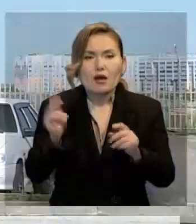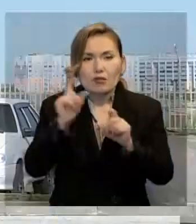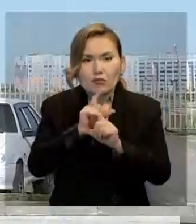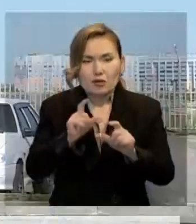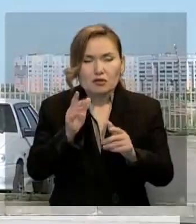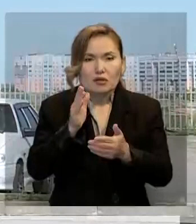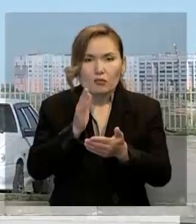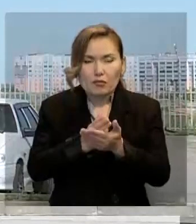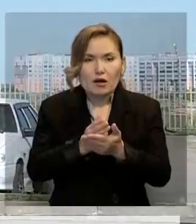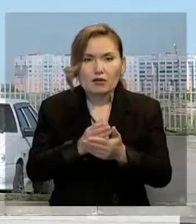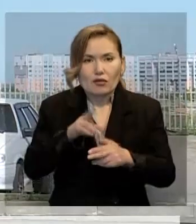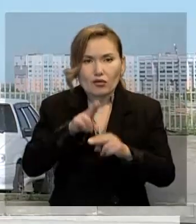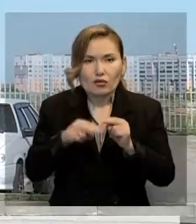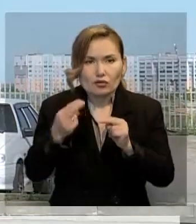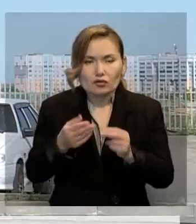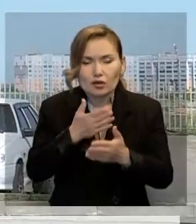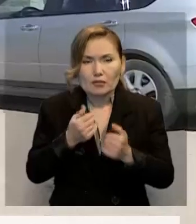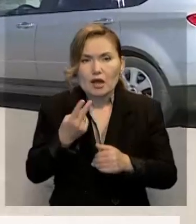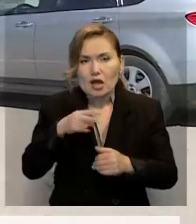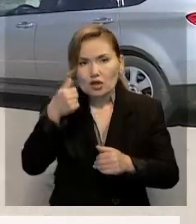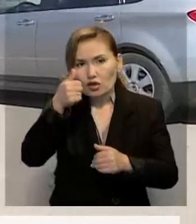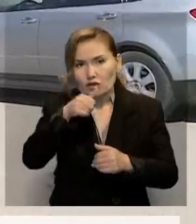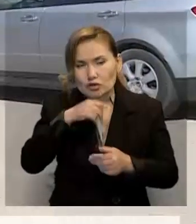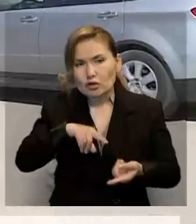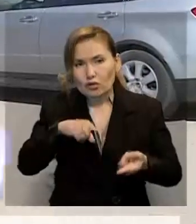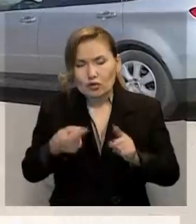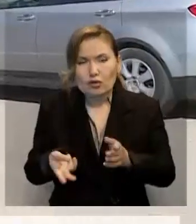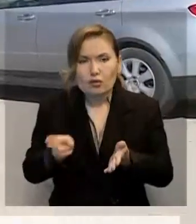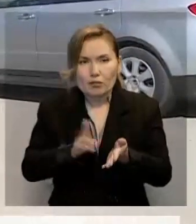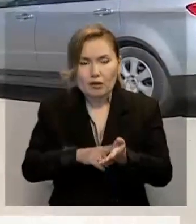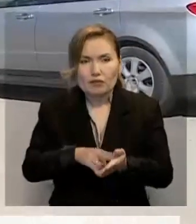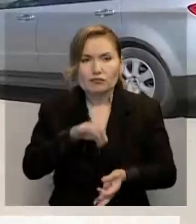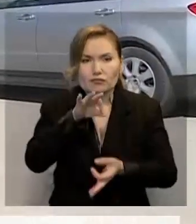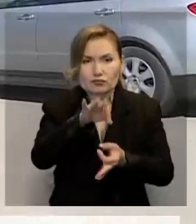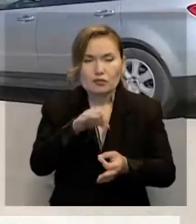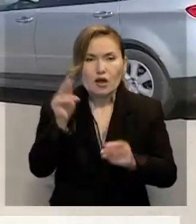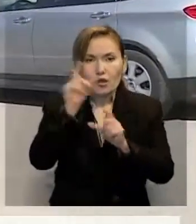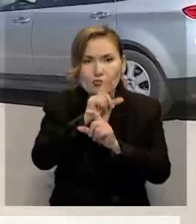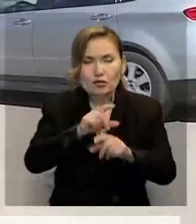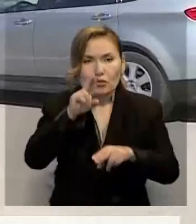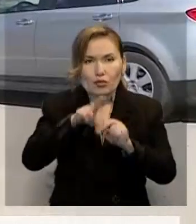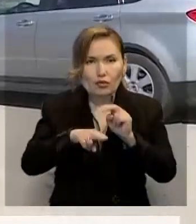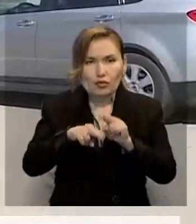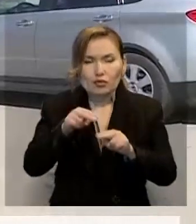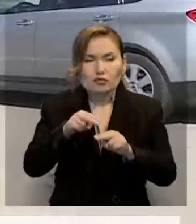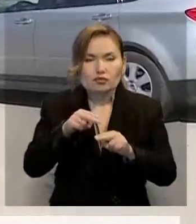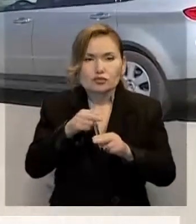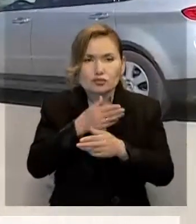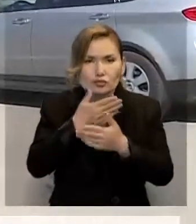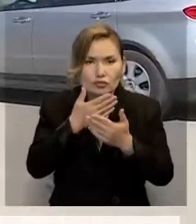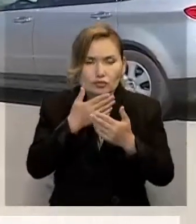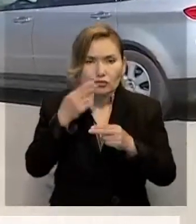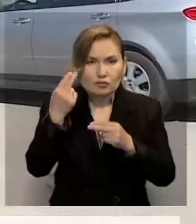де. Көшіп келгеніме 2 жыл болды осында. 2 жыл солаймен тұр әлі. Мына балдарға обалы болды